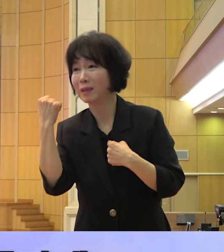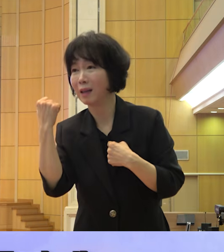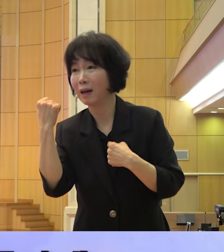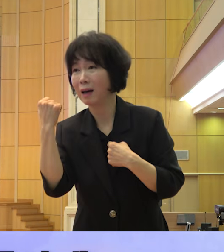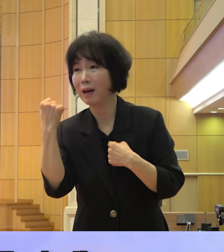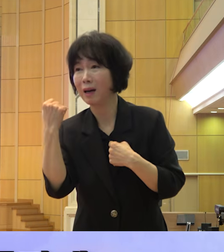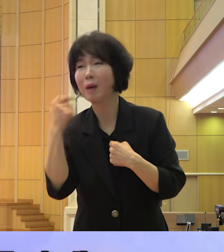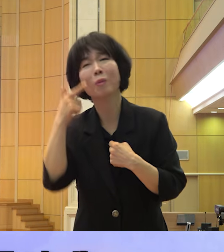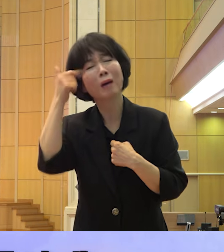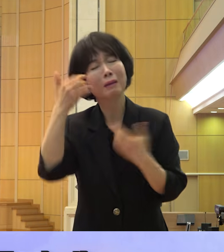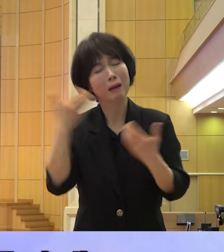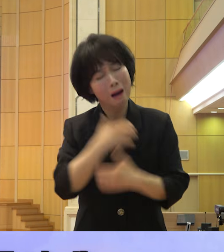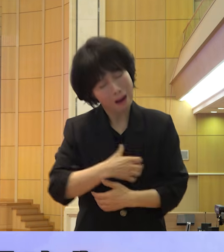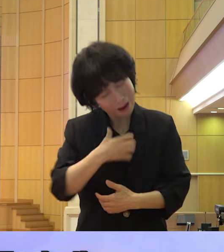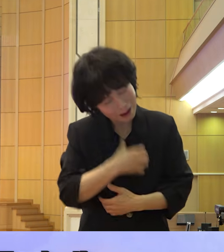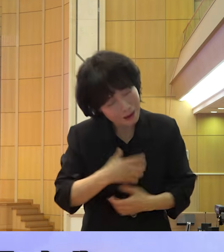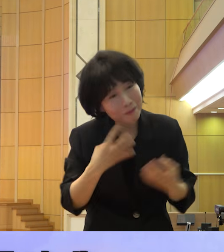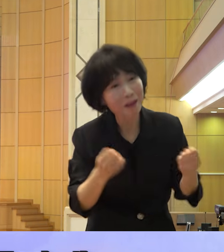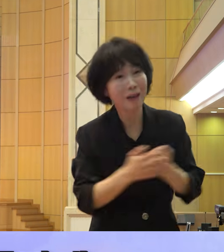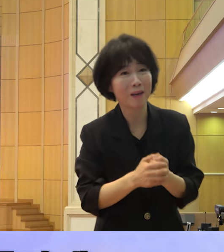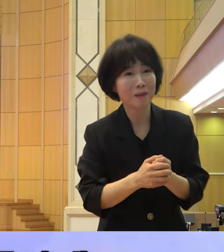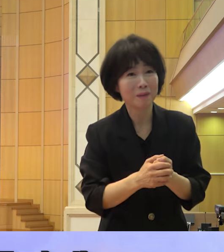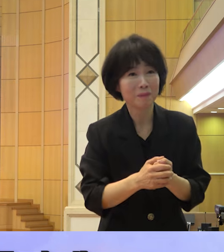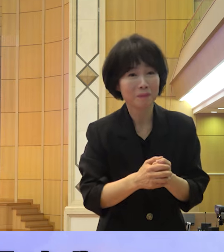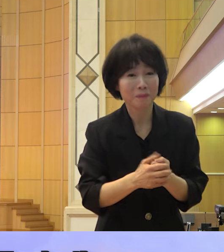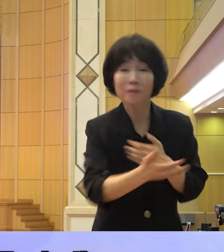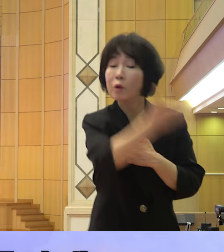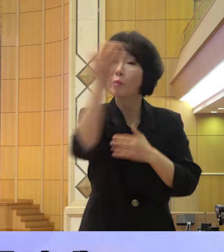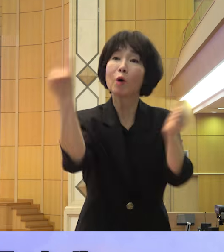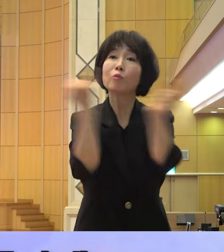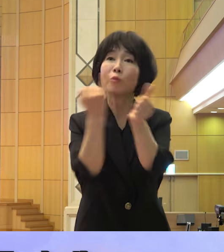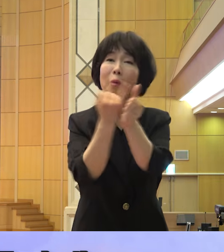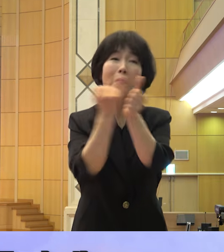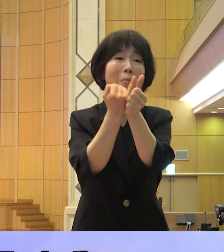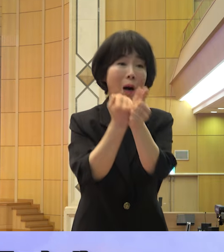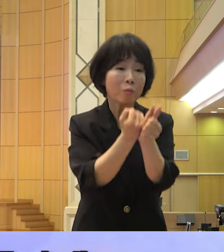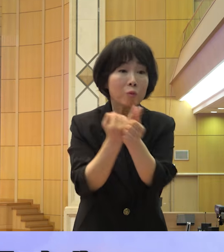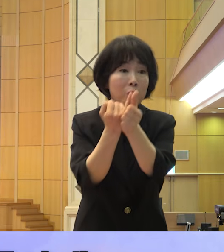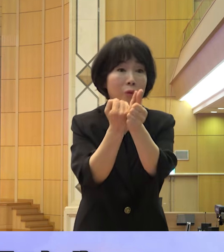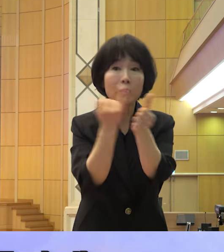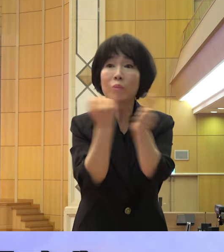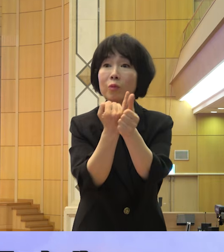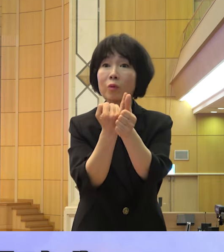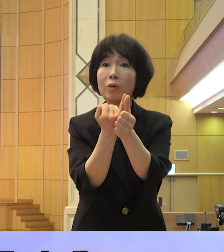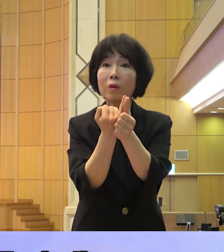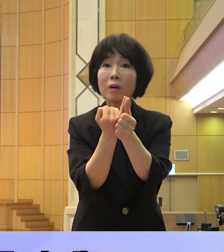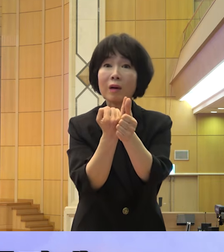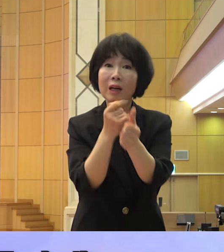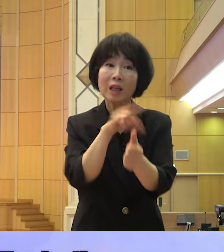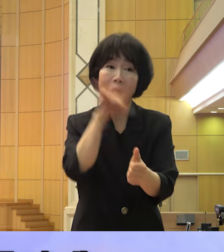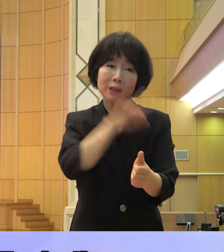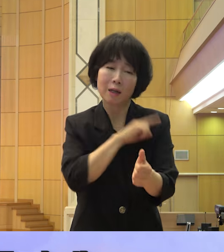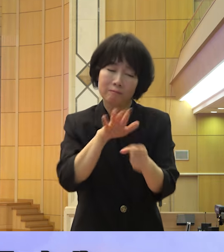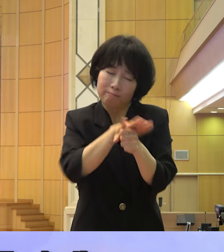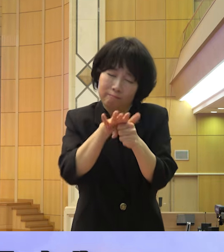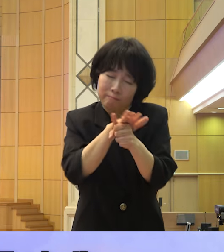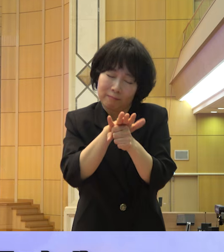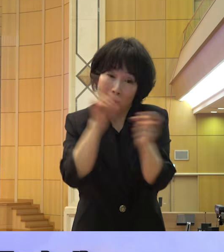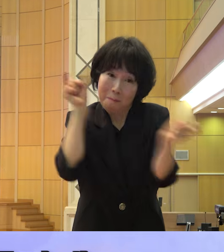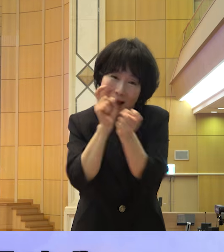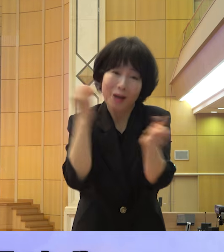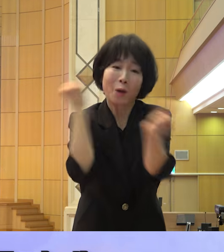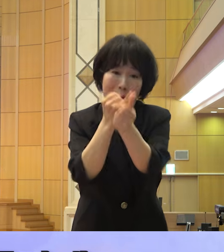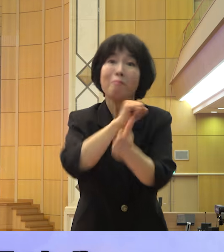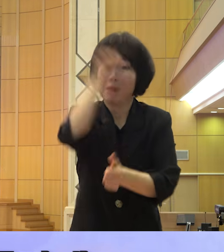보세요. 여러분 부부끼리 살 때 정말 제일로 사랑해서 만난 거잖아요.